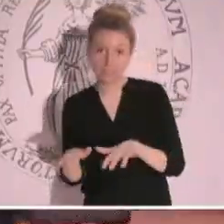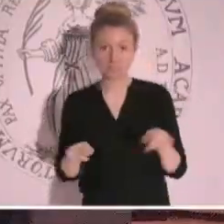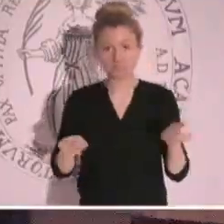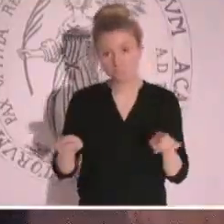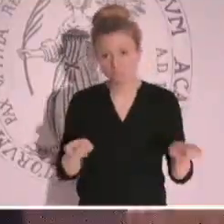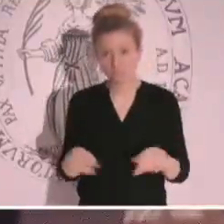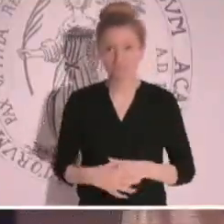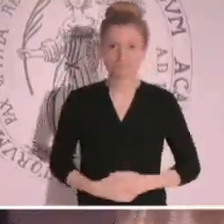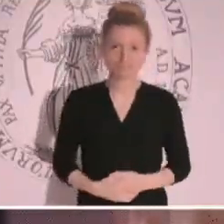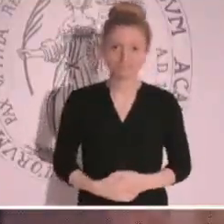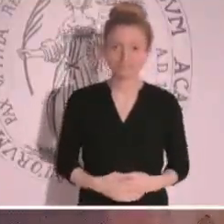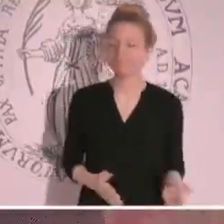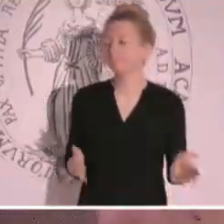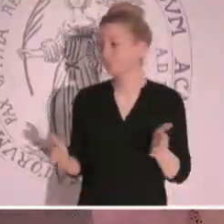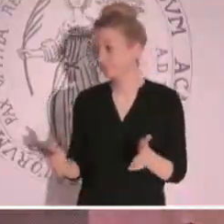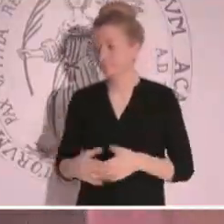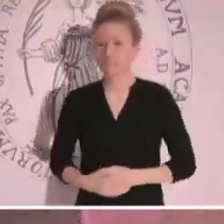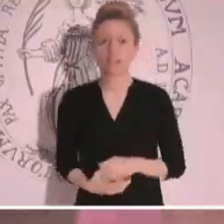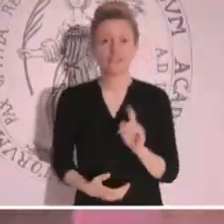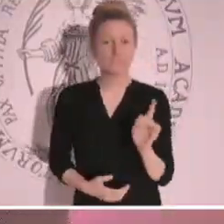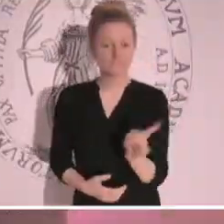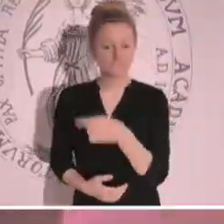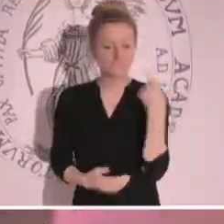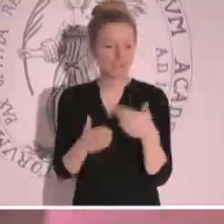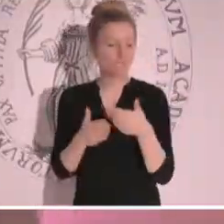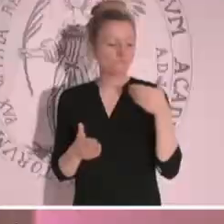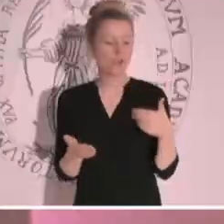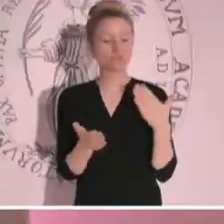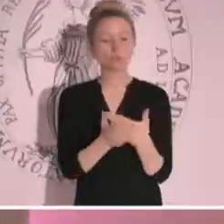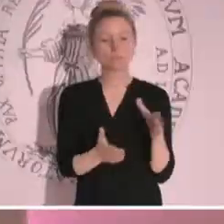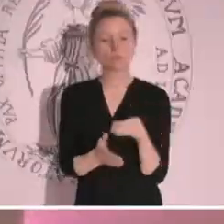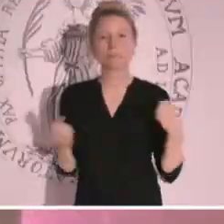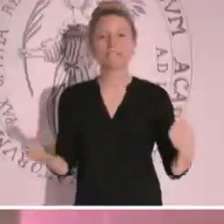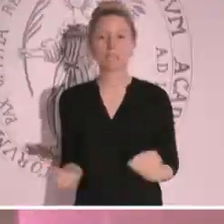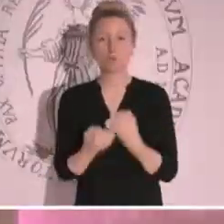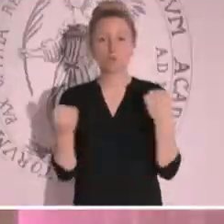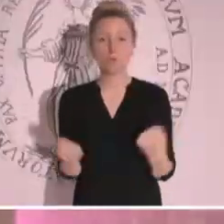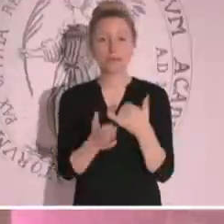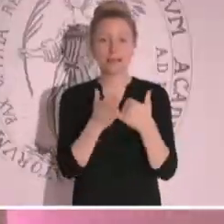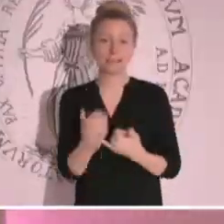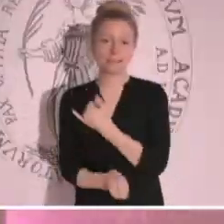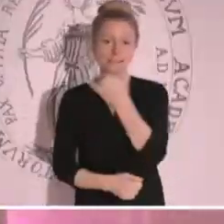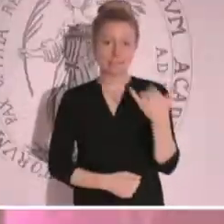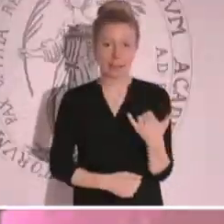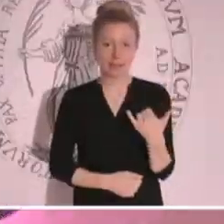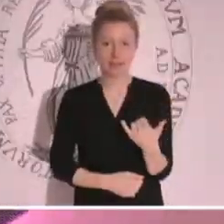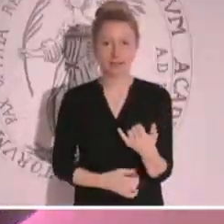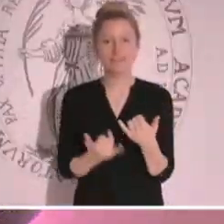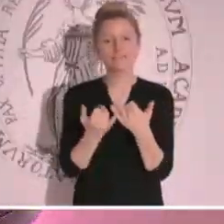Vorgängersemester haben, oder wir haben gemeinsam geübt, kann man mal so sagen. Also wie schafft man das einerseits den